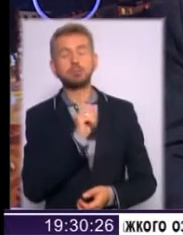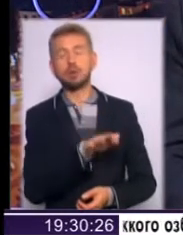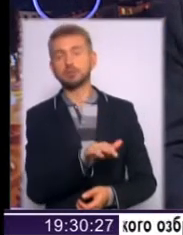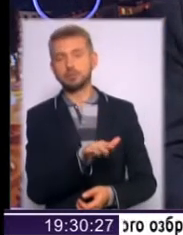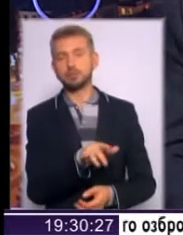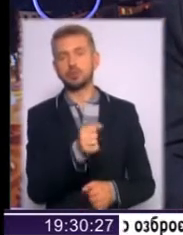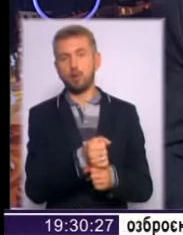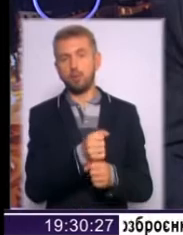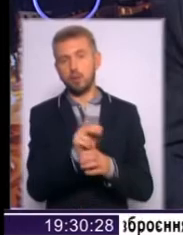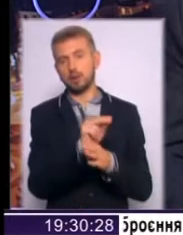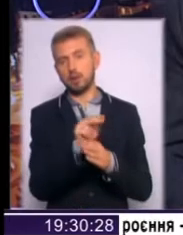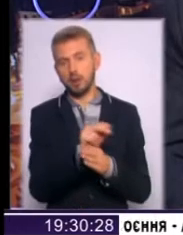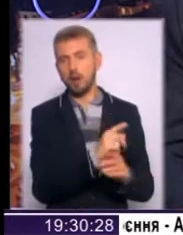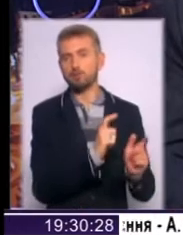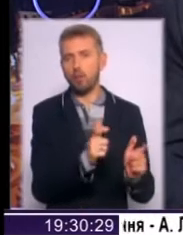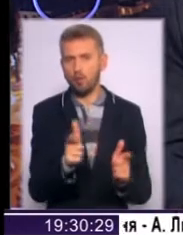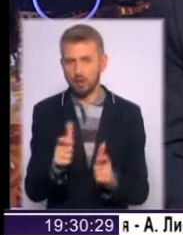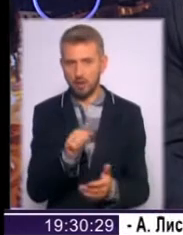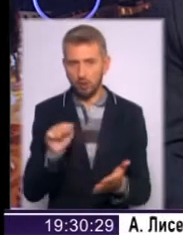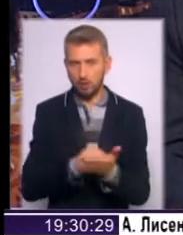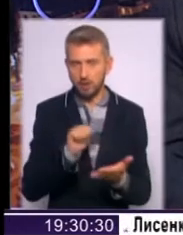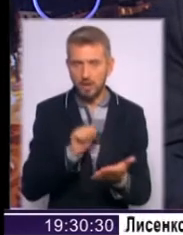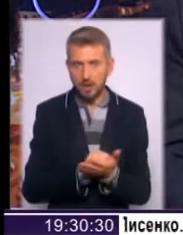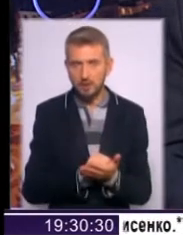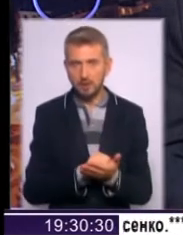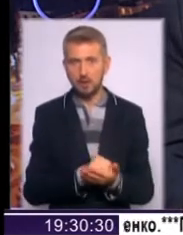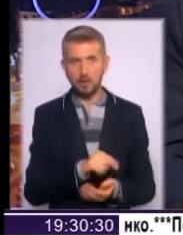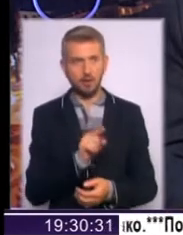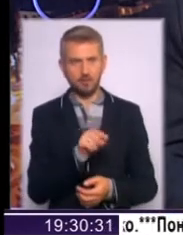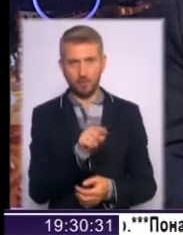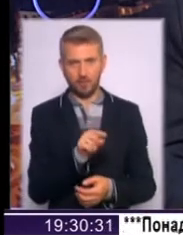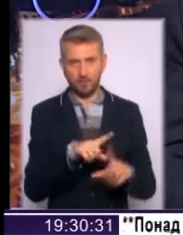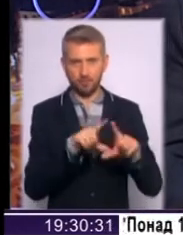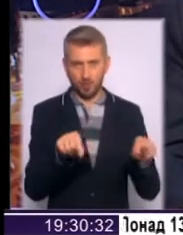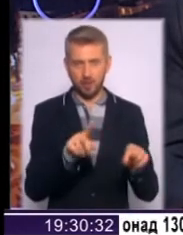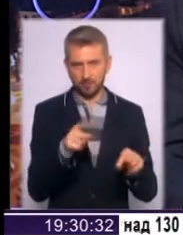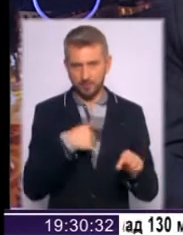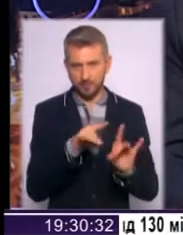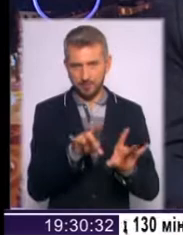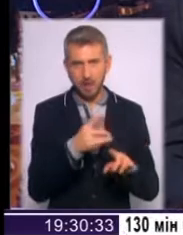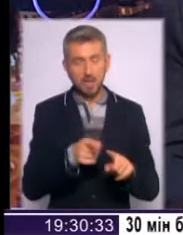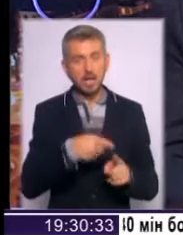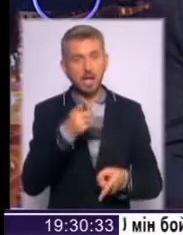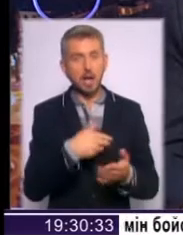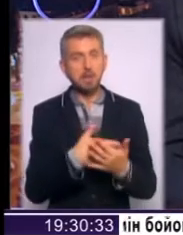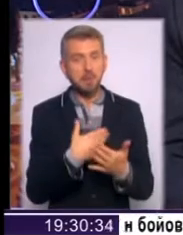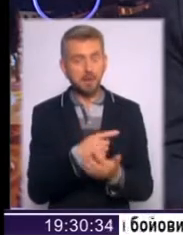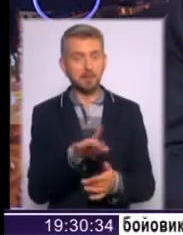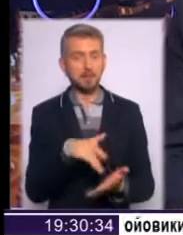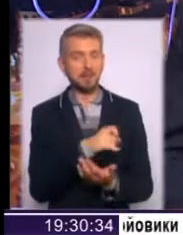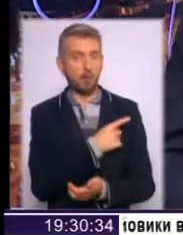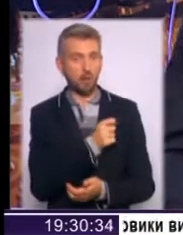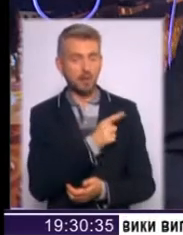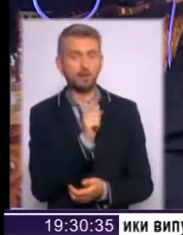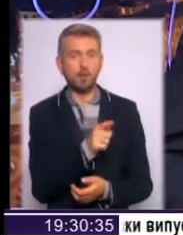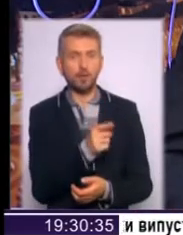тривають роботи, тривають погодження документації, за ці от школи, що, які наводив приклади. Це реальний приклад з міста Одеси. Угу. Вони